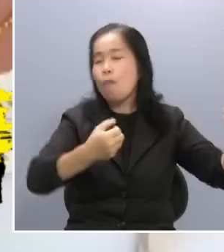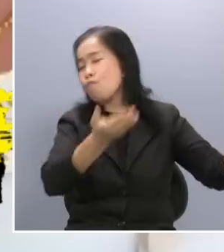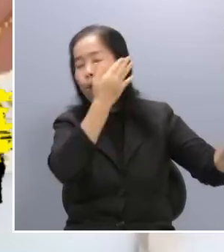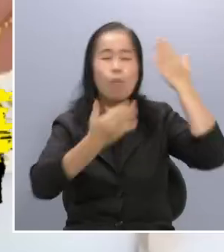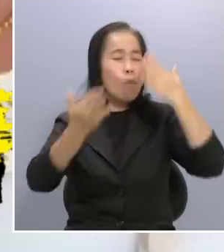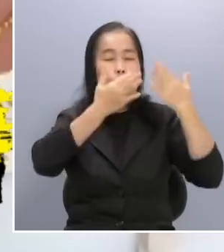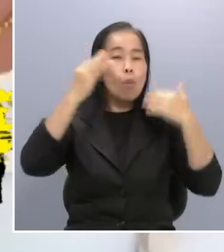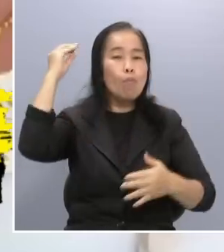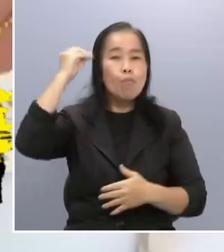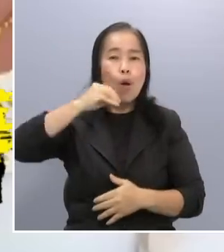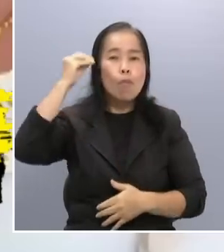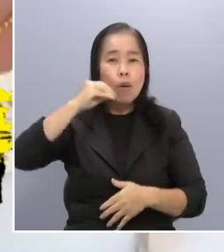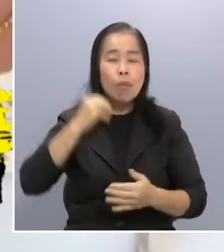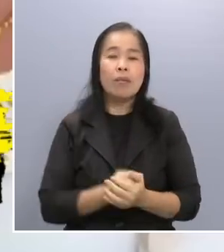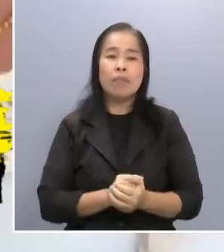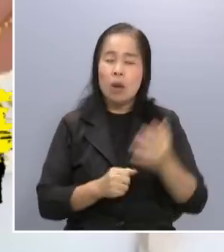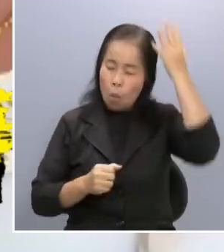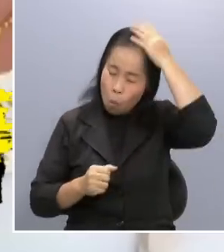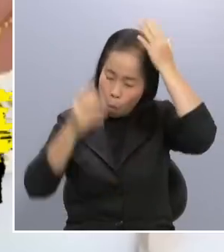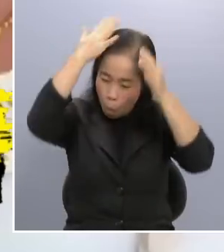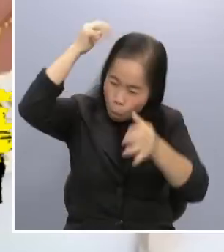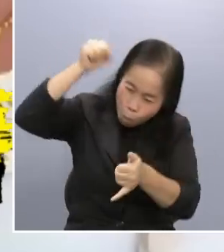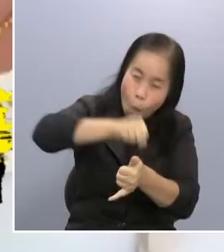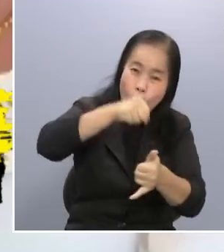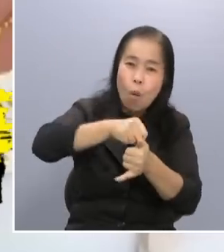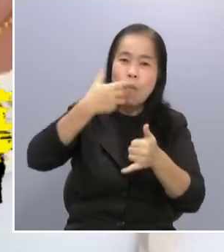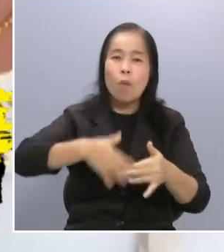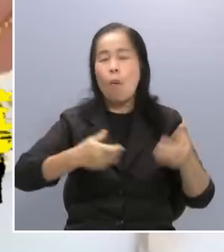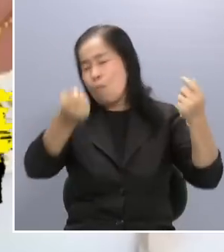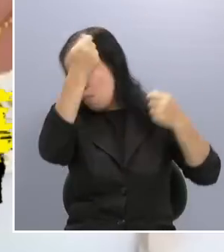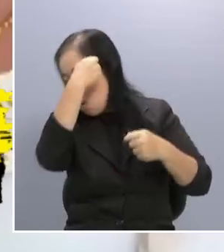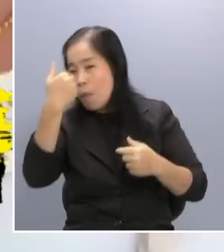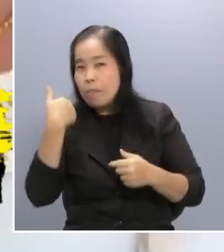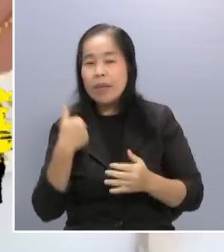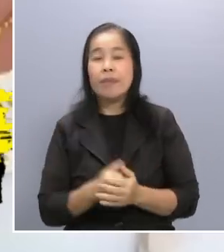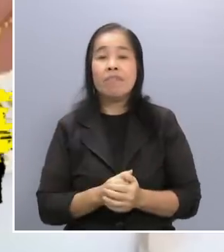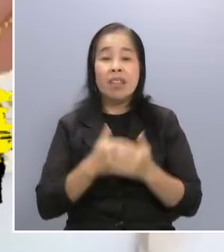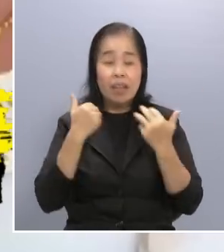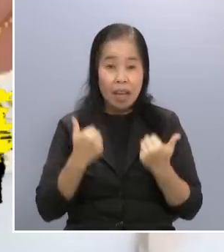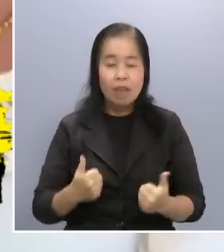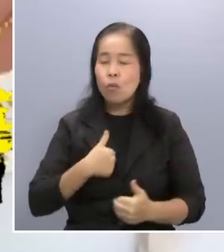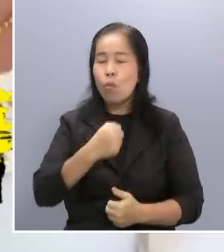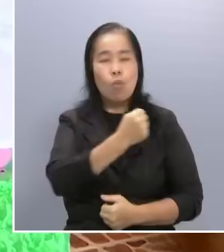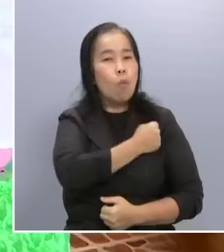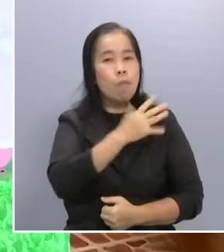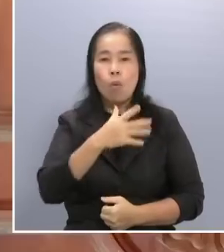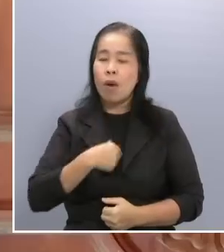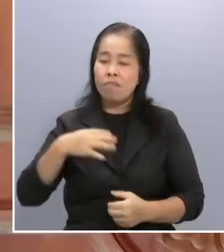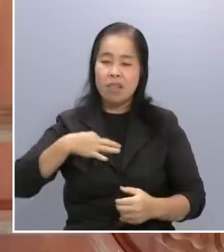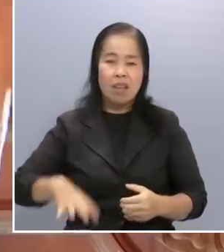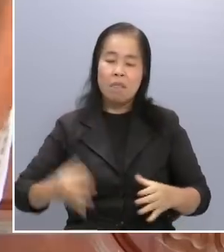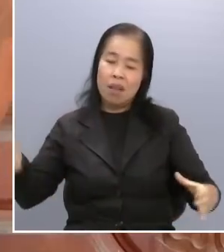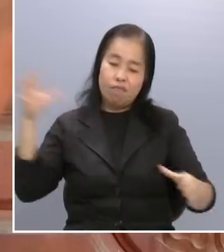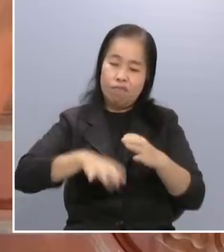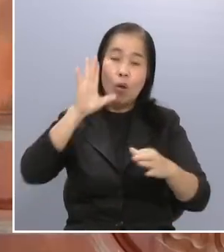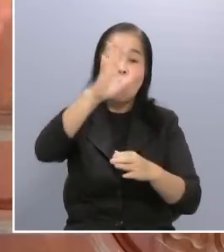ายร่างกายเธอด้วยจับหัวเธอกดน้ำแล้วก็ตีจนกระทั่งเธอหัวแตกล่าสุดนะฮะเธอไม่ไหวเก็บเสื้อผ้าสามีใส่กระเป๋